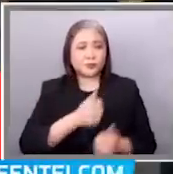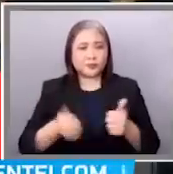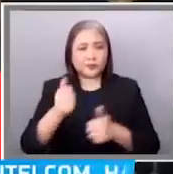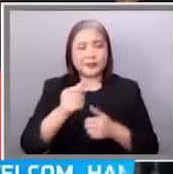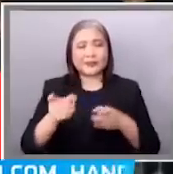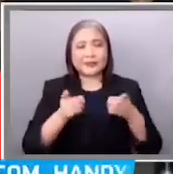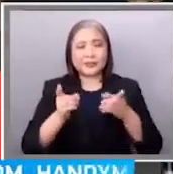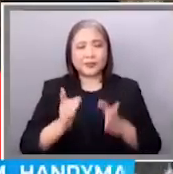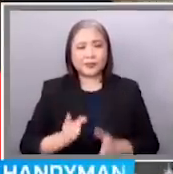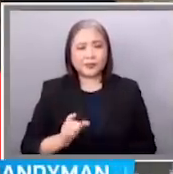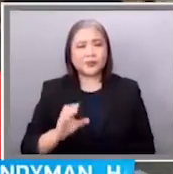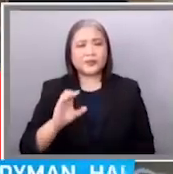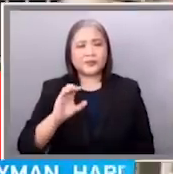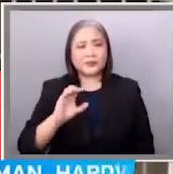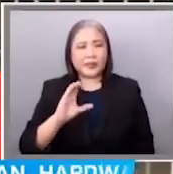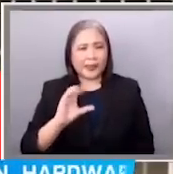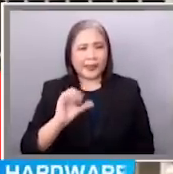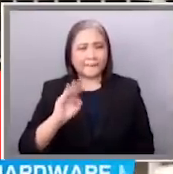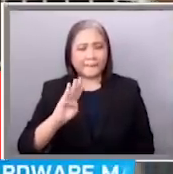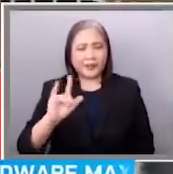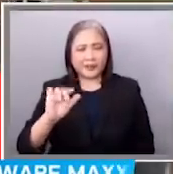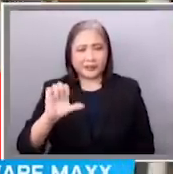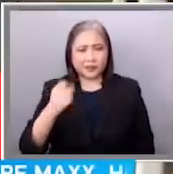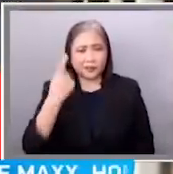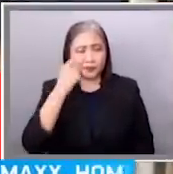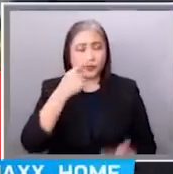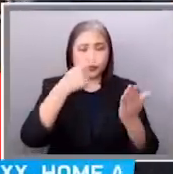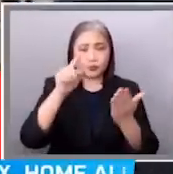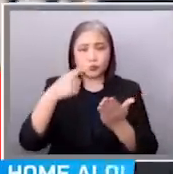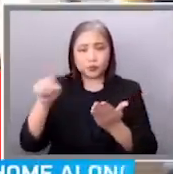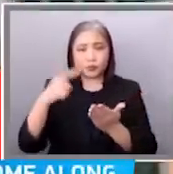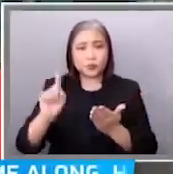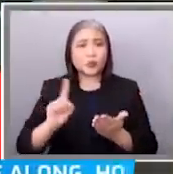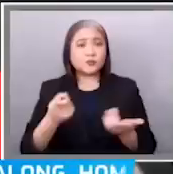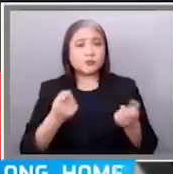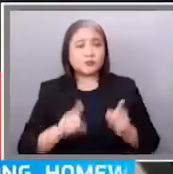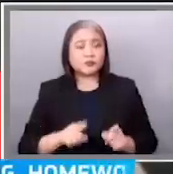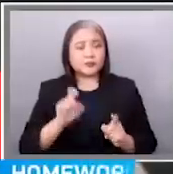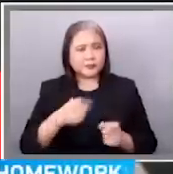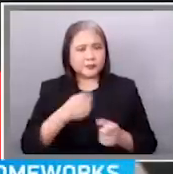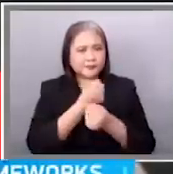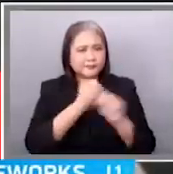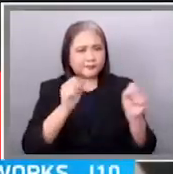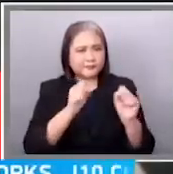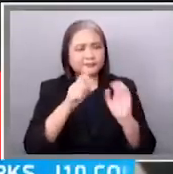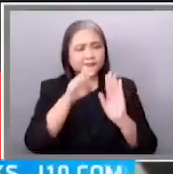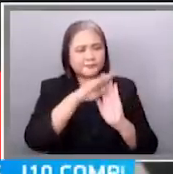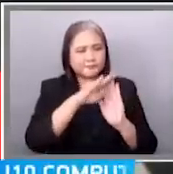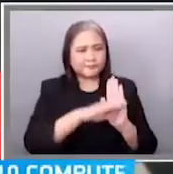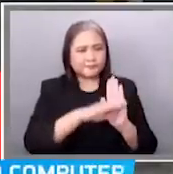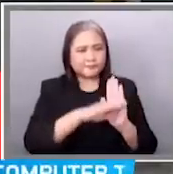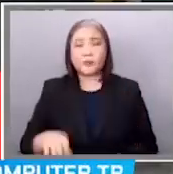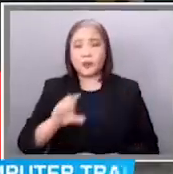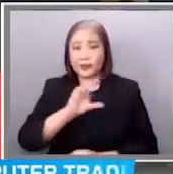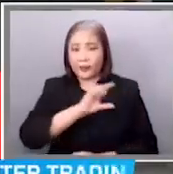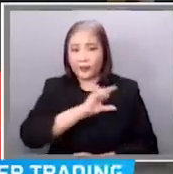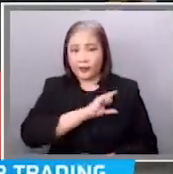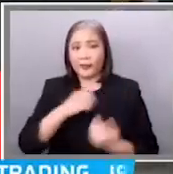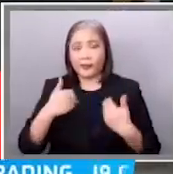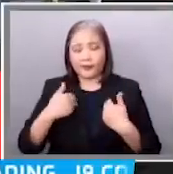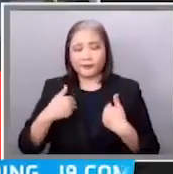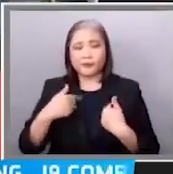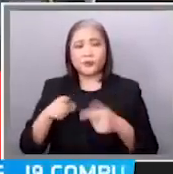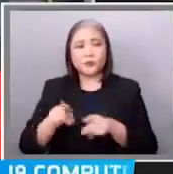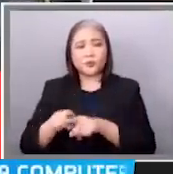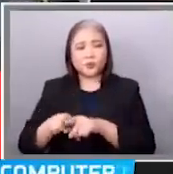Jeffrey Caballes para masuri ang ipinapatupad na seguridad. Maliban sa mga pulis, nakadeploy rin ang makasapi ng Philippine